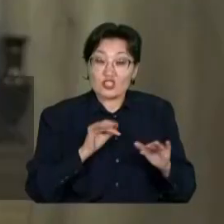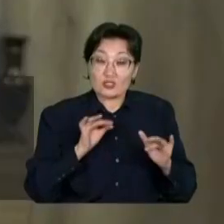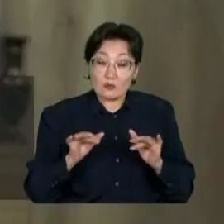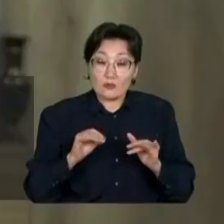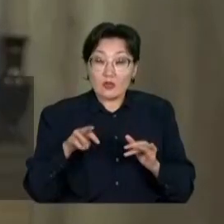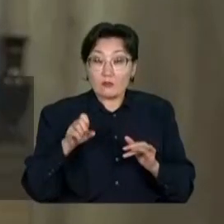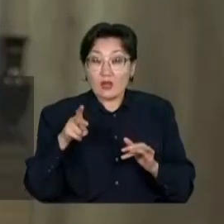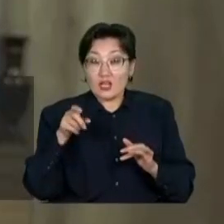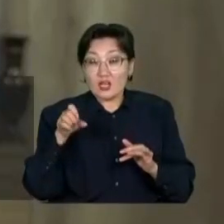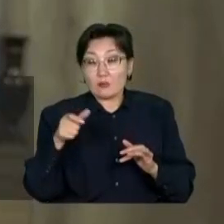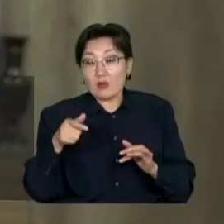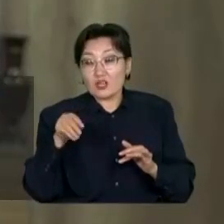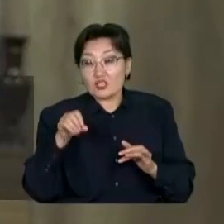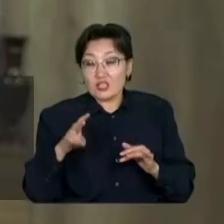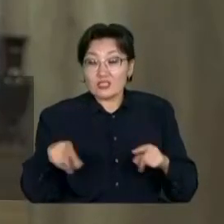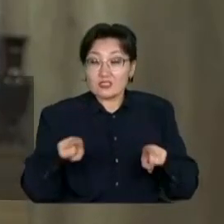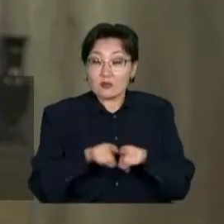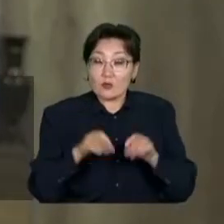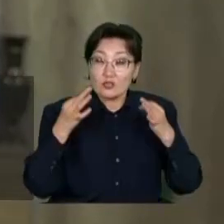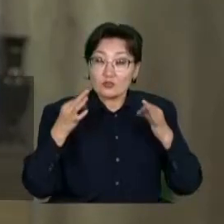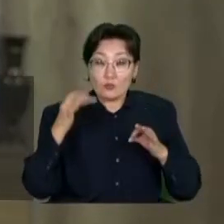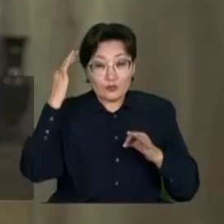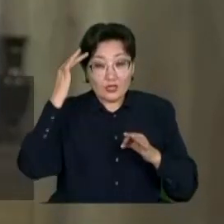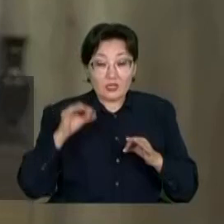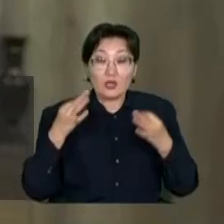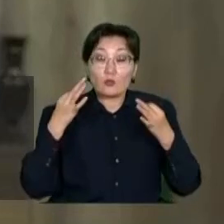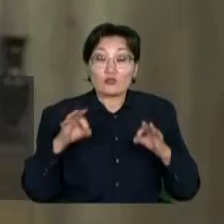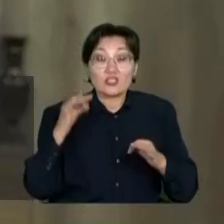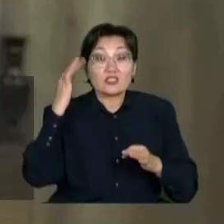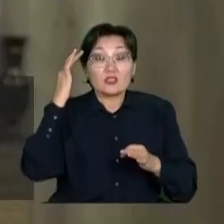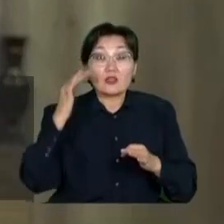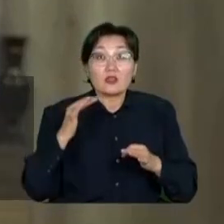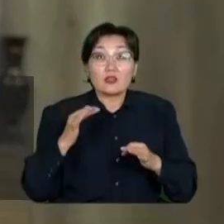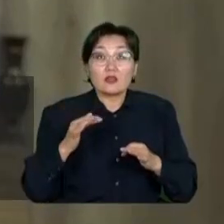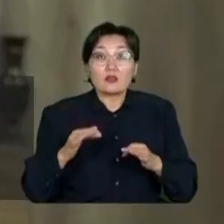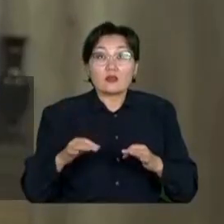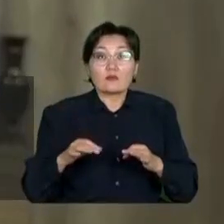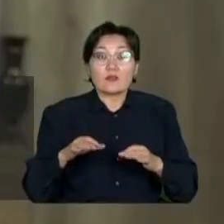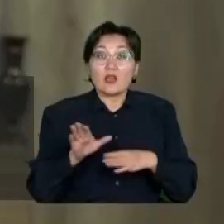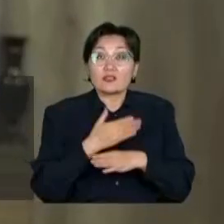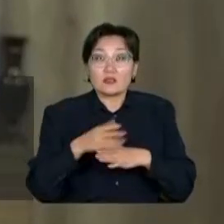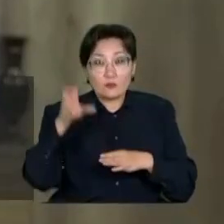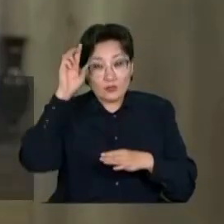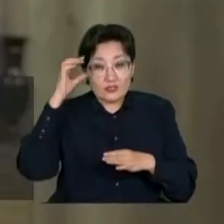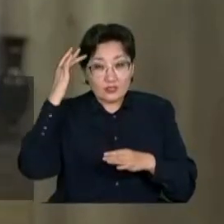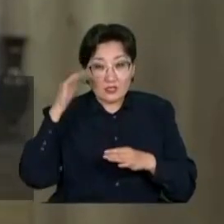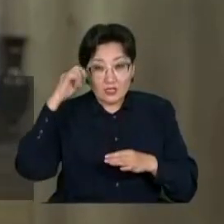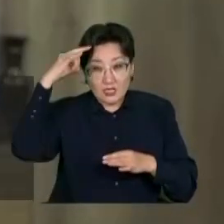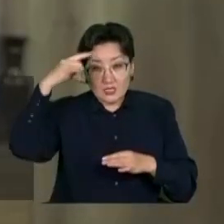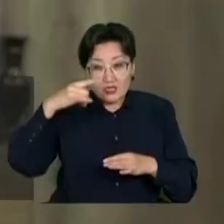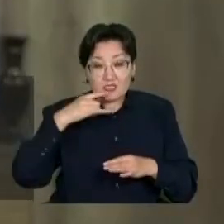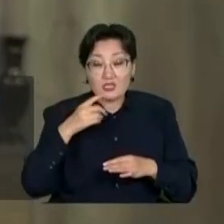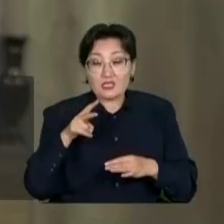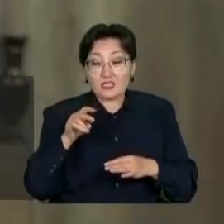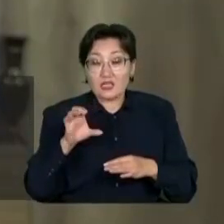Мағжан сияқты қаншама тәуелсіздік таңсаған, бостандық таңсаған, елдік таңсаған қазақтың классикалық